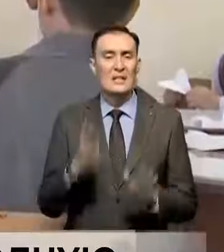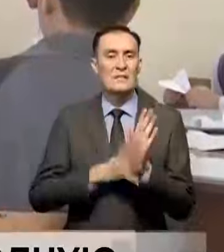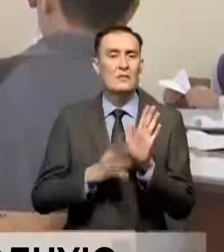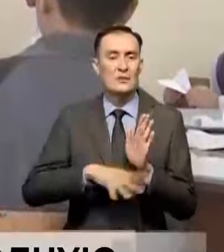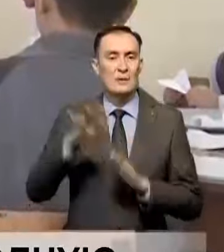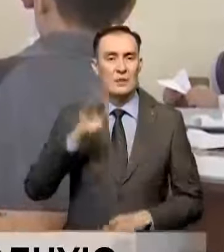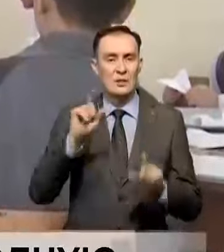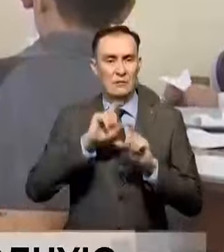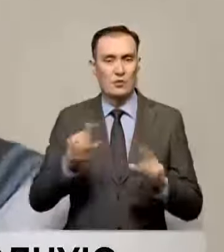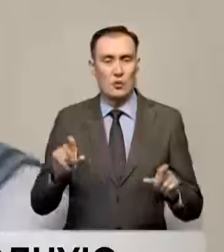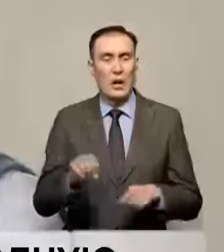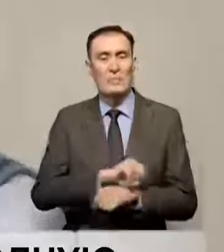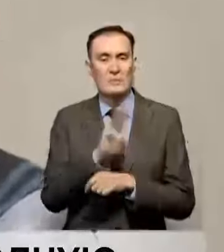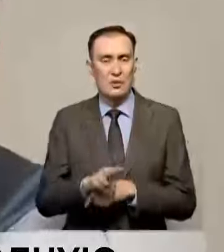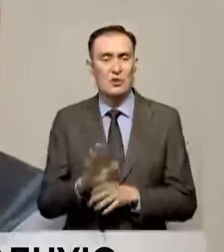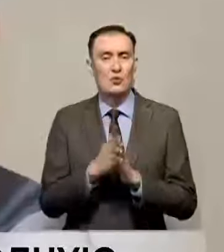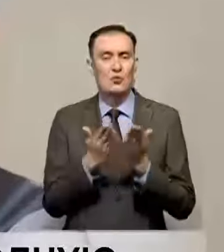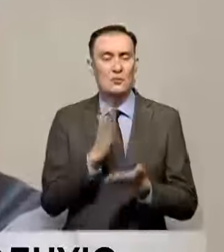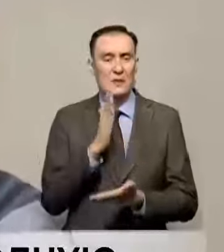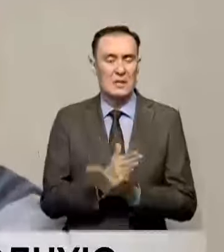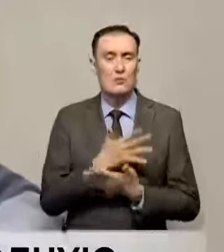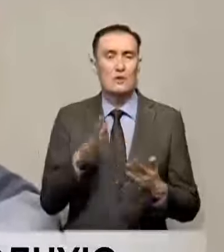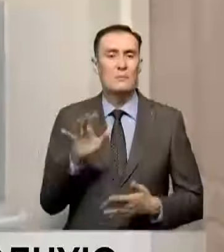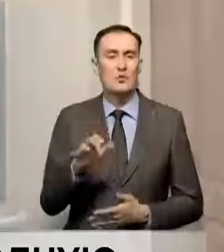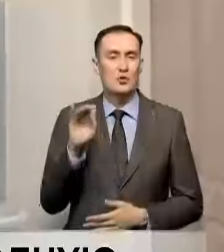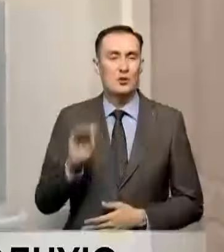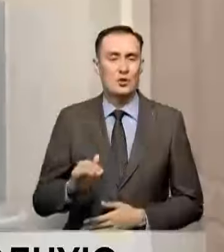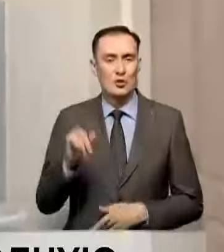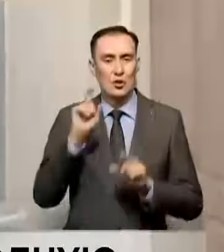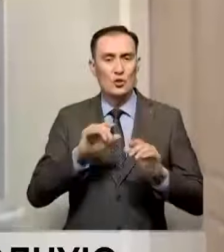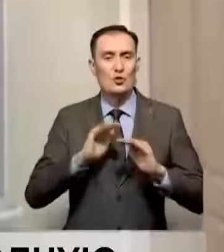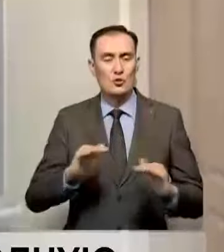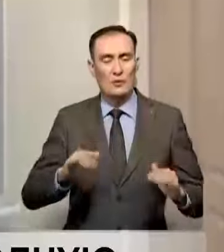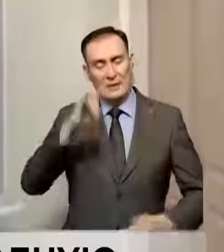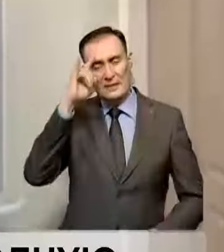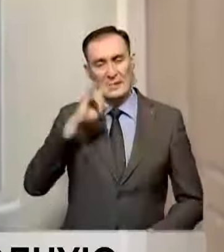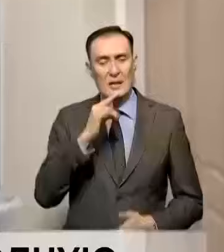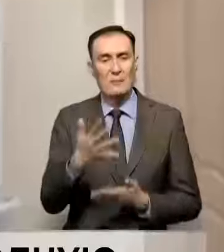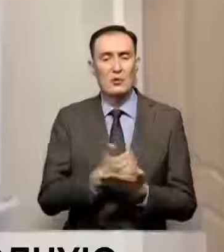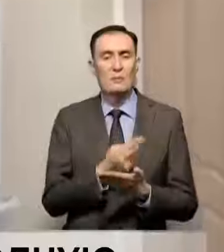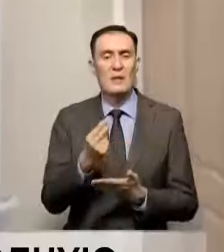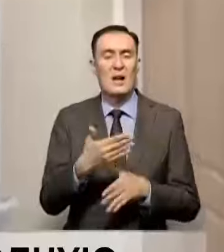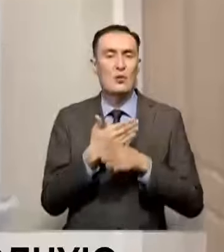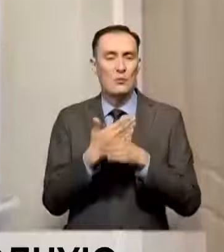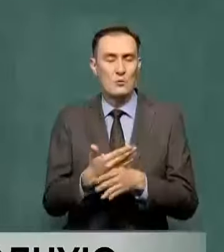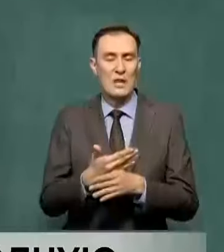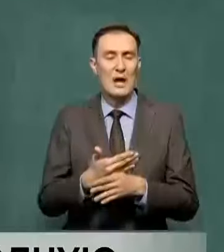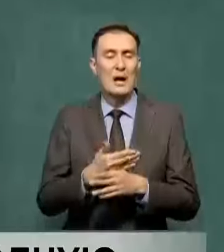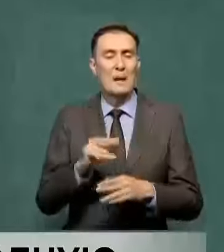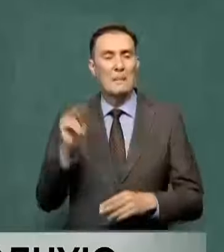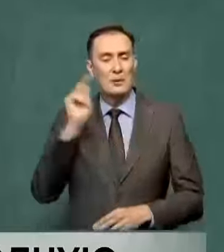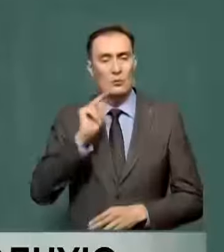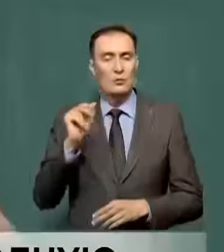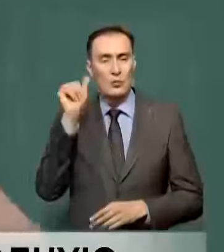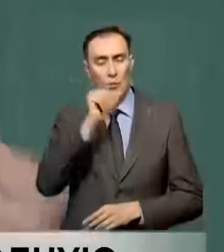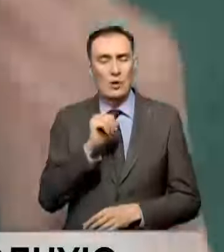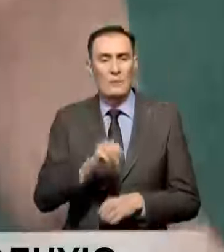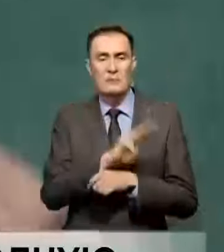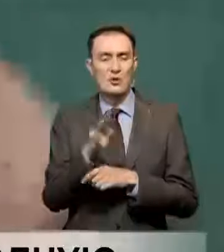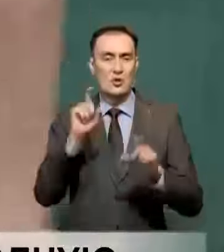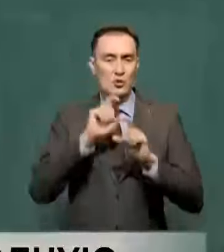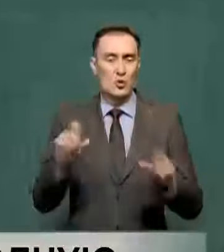90% школ уже обеспечены учебниками. Больше 500 тысяч школьников в Казахстане получат материальную помощь для подготовки к учебному году. Оснащение